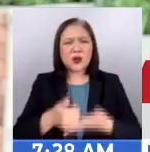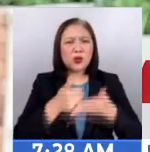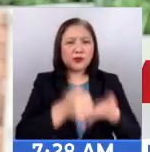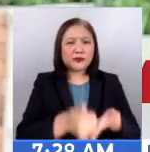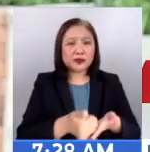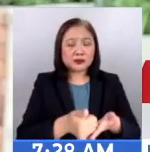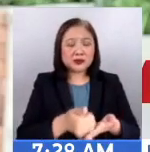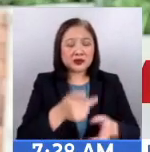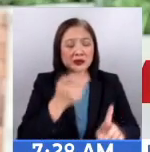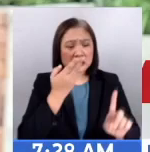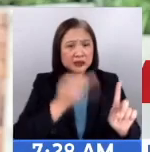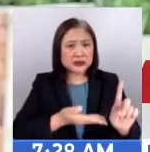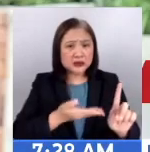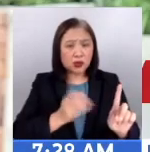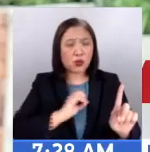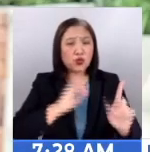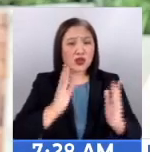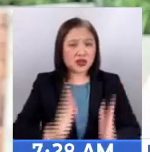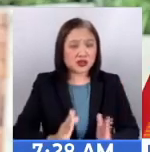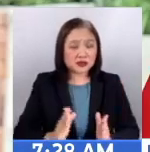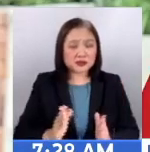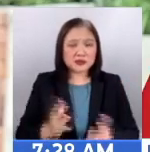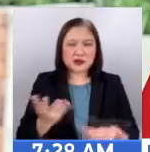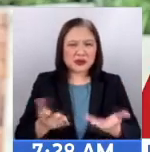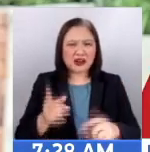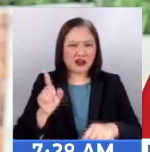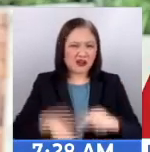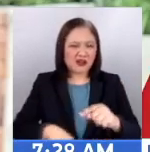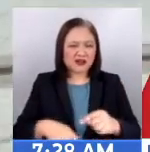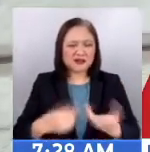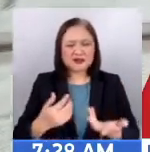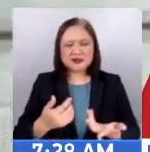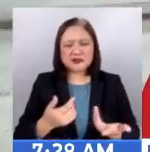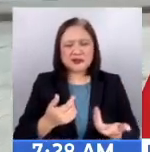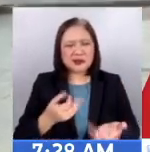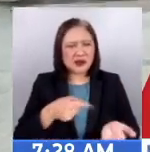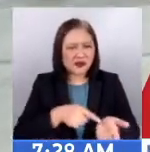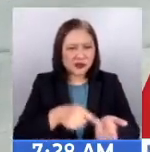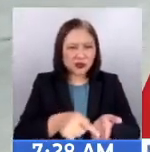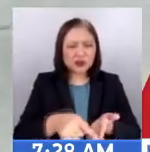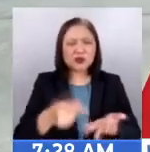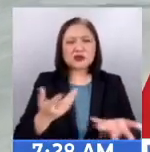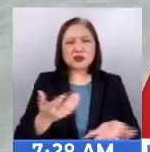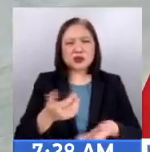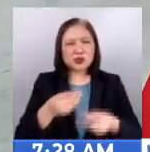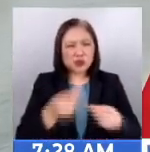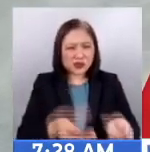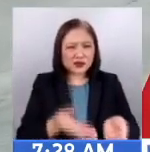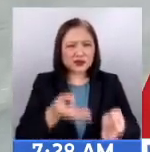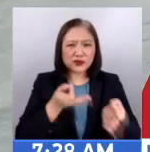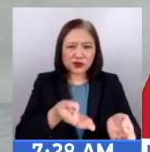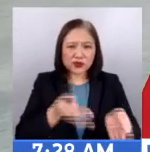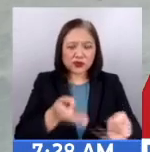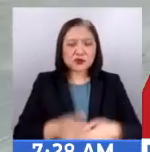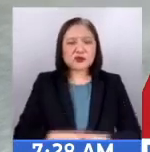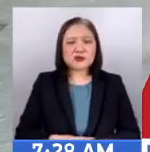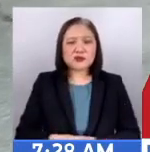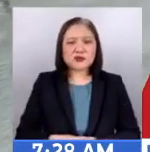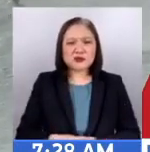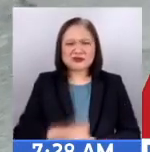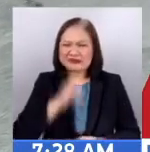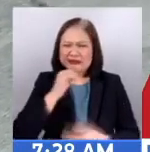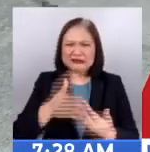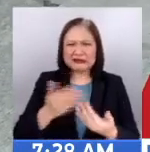sa, wala rin kakayanan na magbigay. Hindi kasi enough yung pag-take ng picture, pag-tag